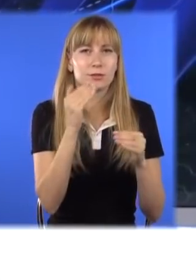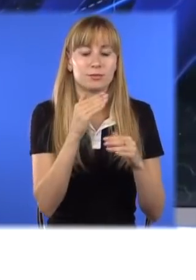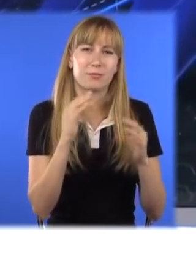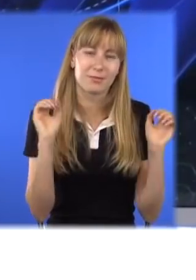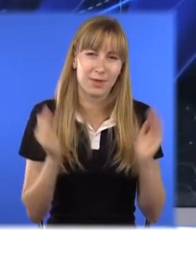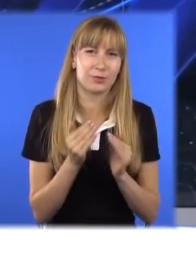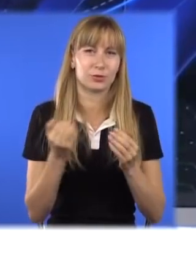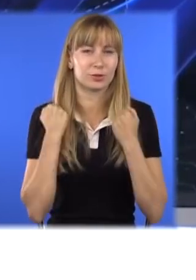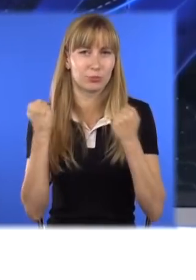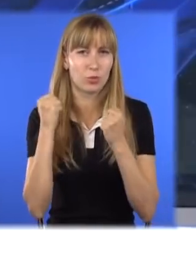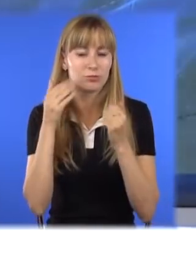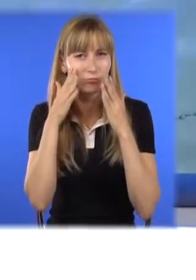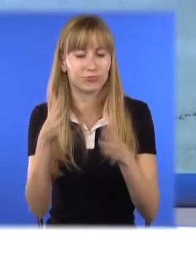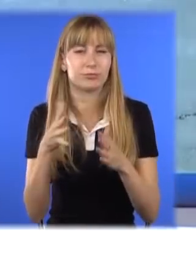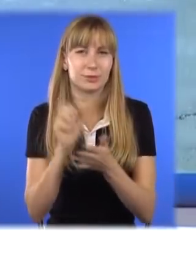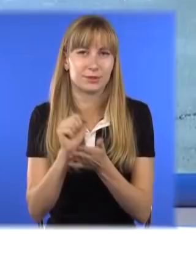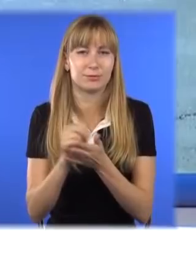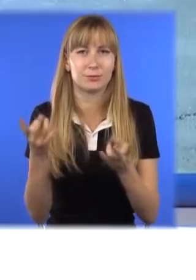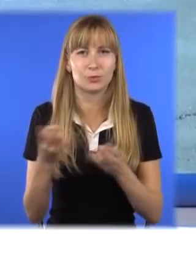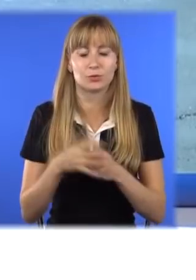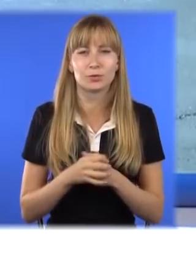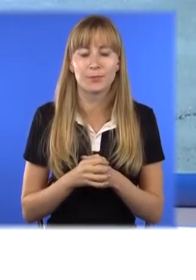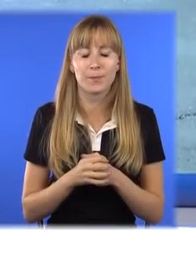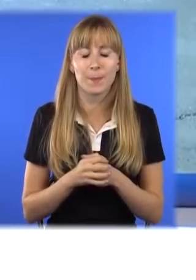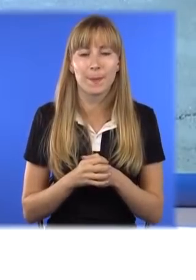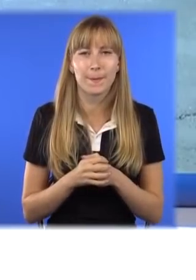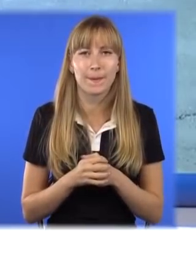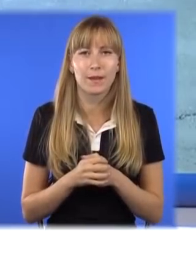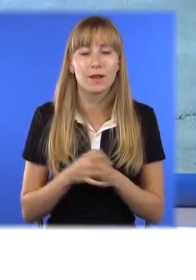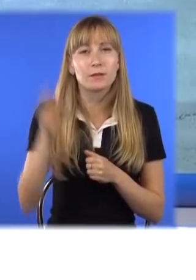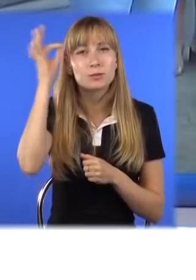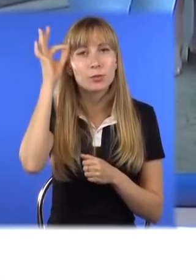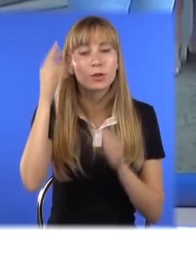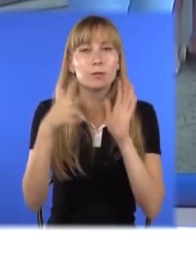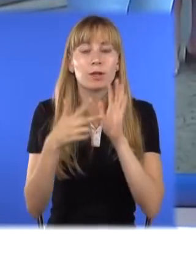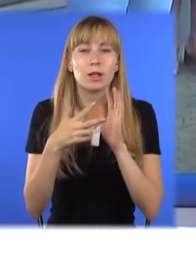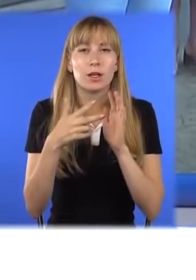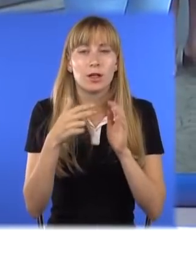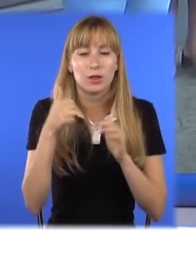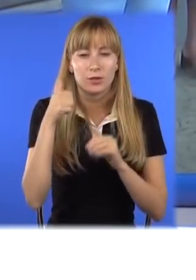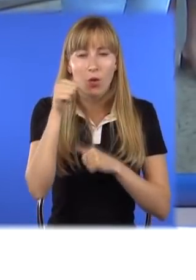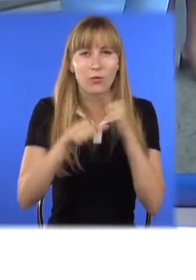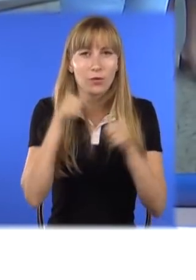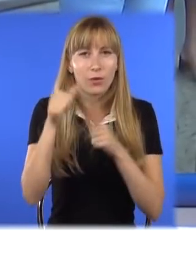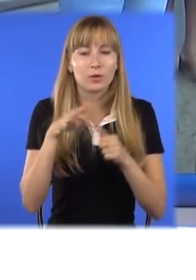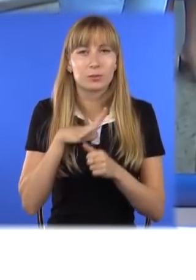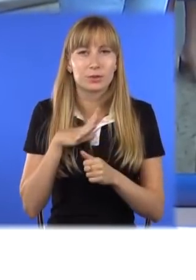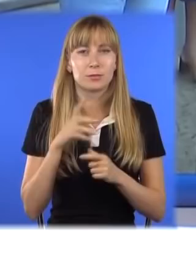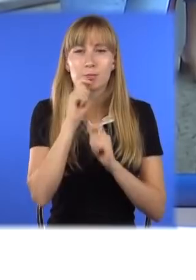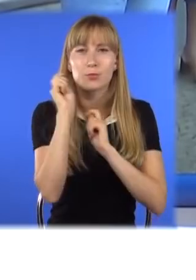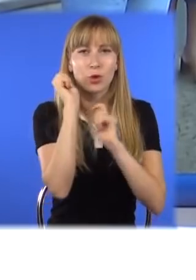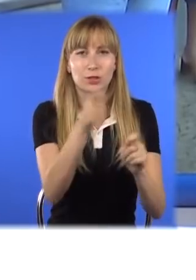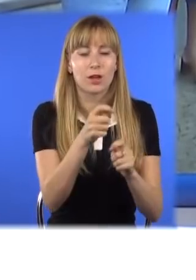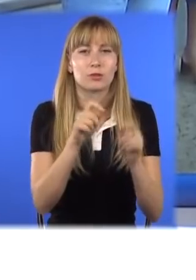Нагадаю, що 2016 року школа номер 8 отримала справжній новорічний подарунок. У ній повністю реставрували спортивну